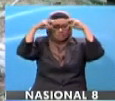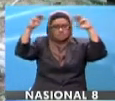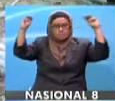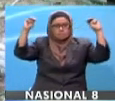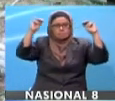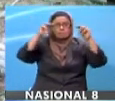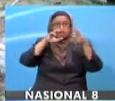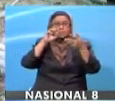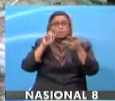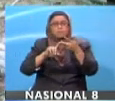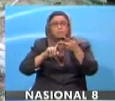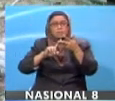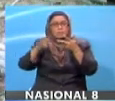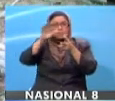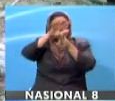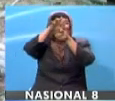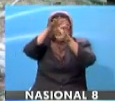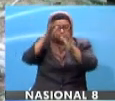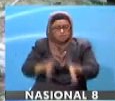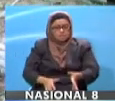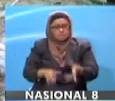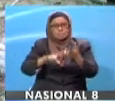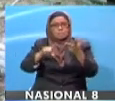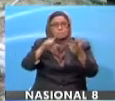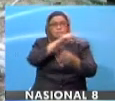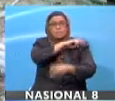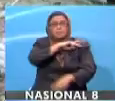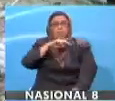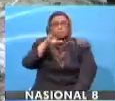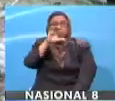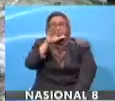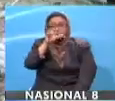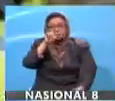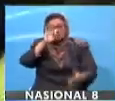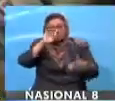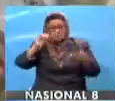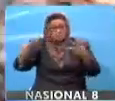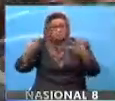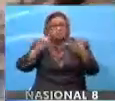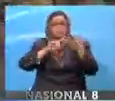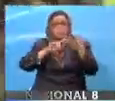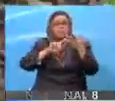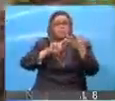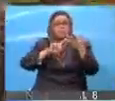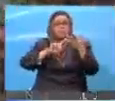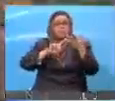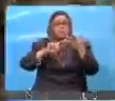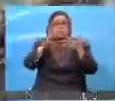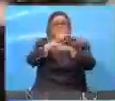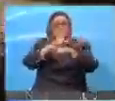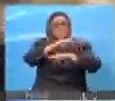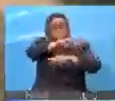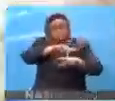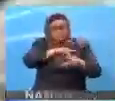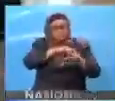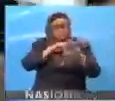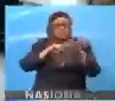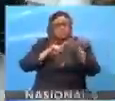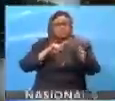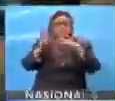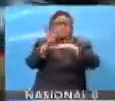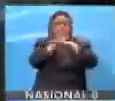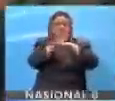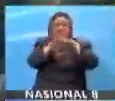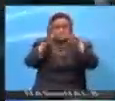juruterbang Captain Clifford William Fournier, pengawal peribadi Tan Sri Jamaluddin Razakan Seran, ahli perniagaan Dato' Tan Huat